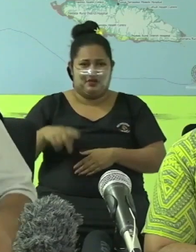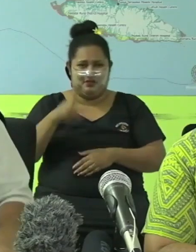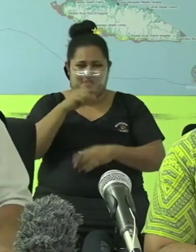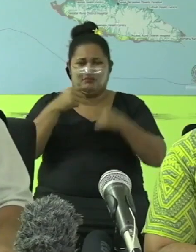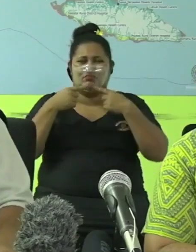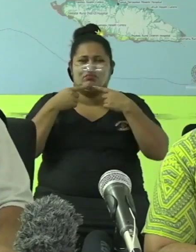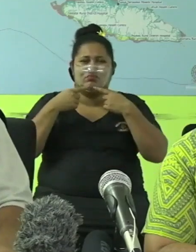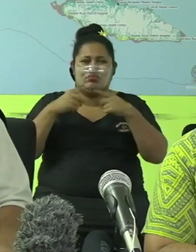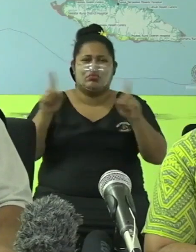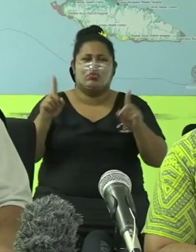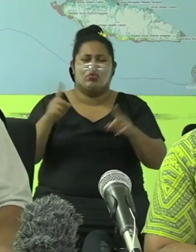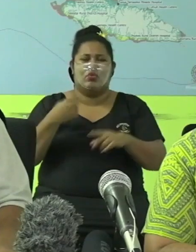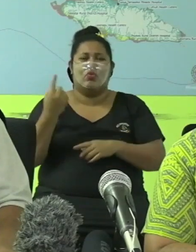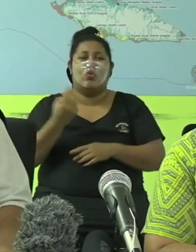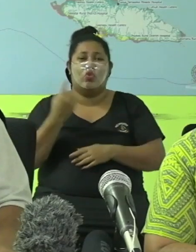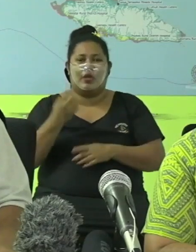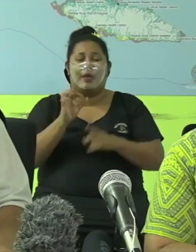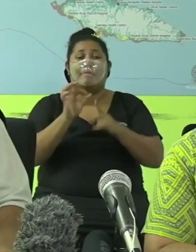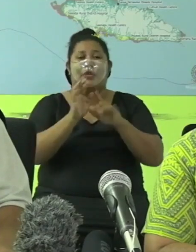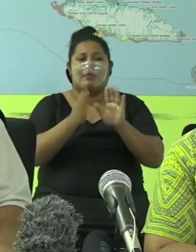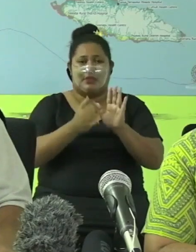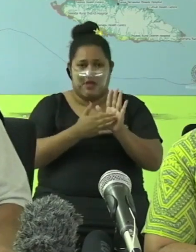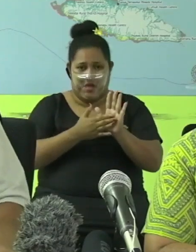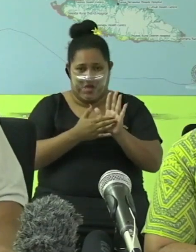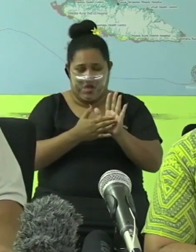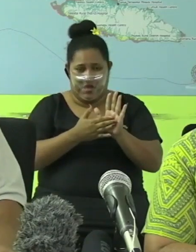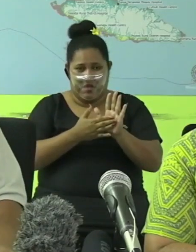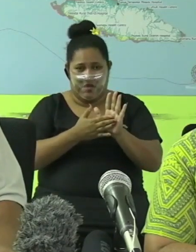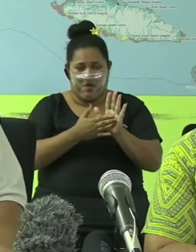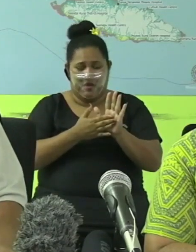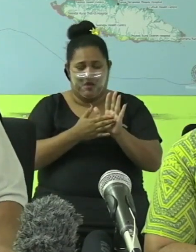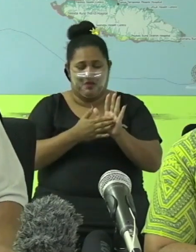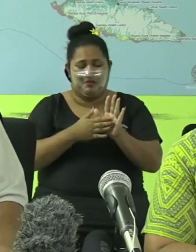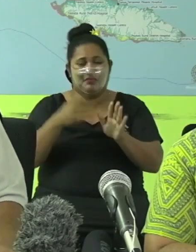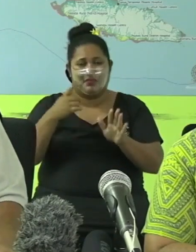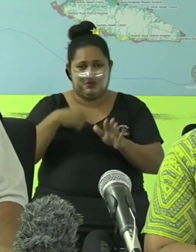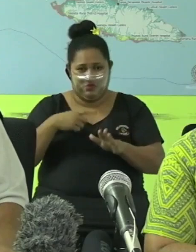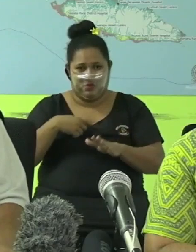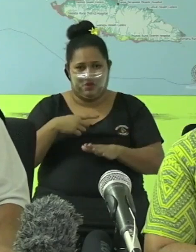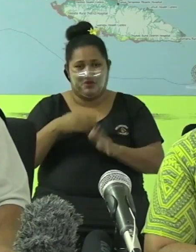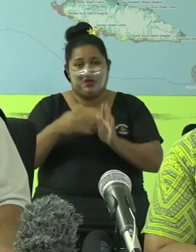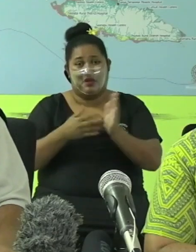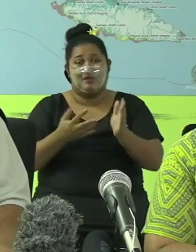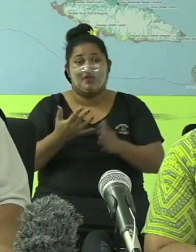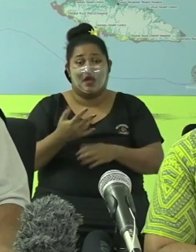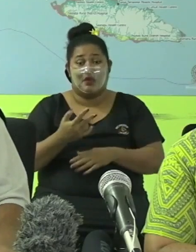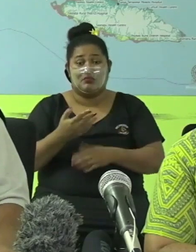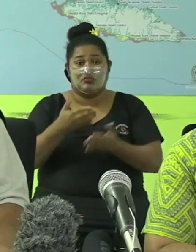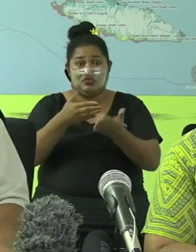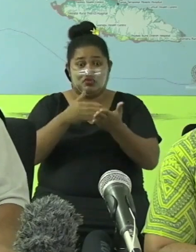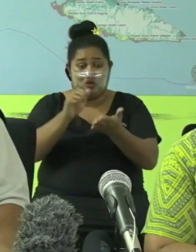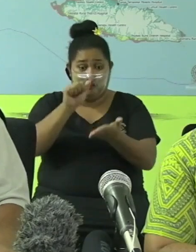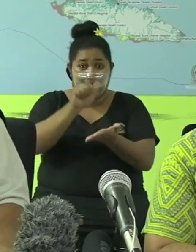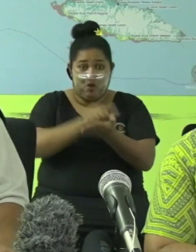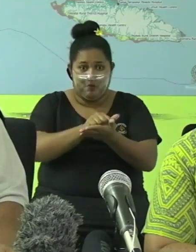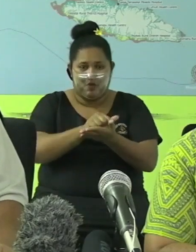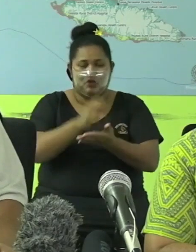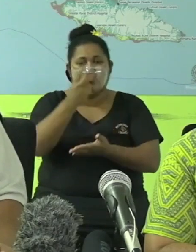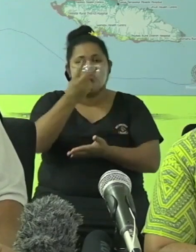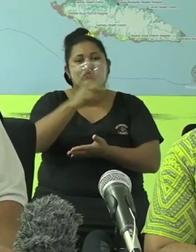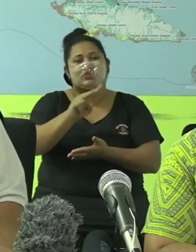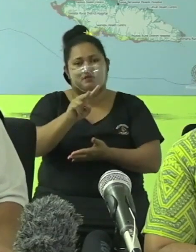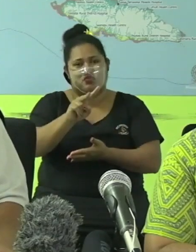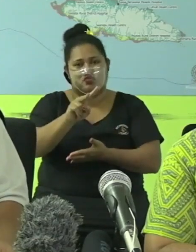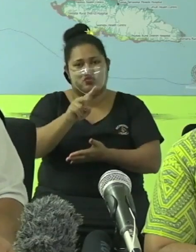launga a le whionga le Tamaitai Palemia ua lua se furu le au whai o